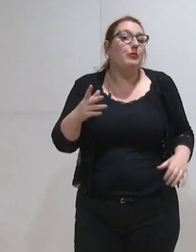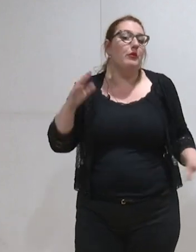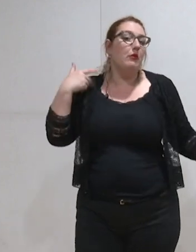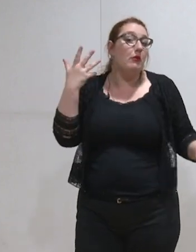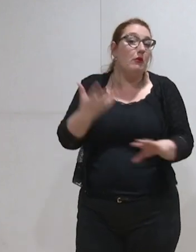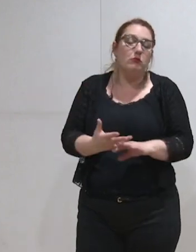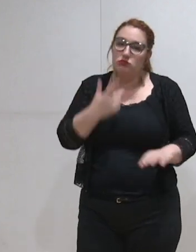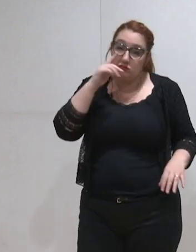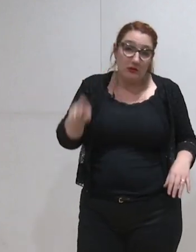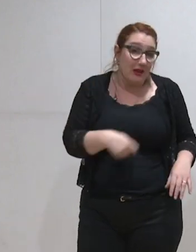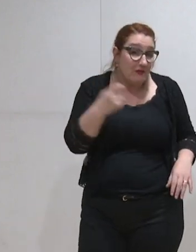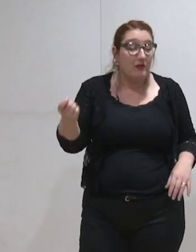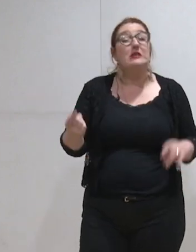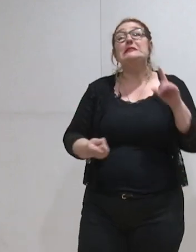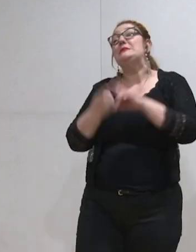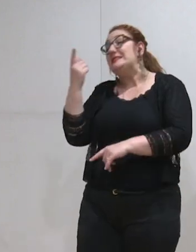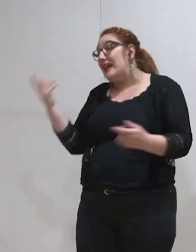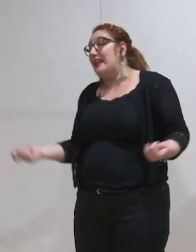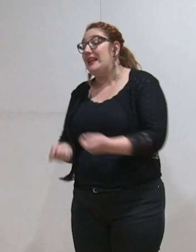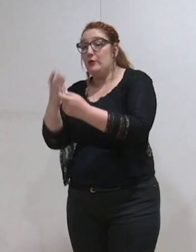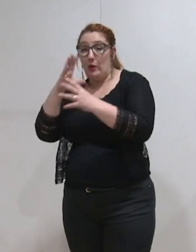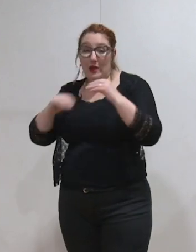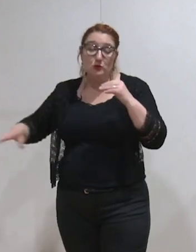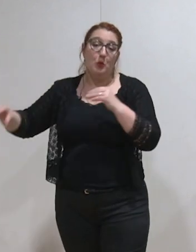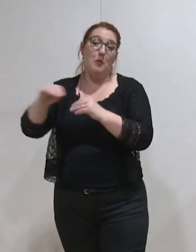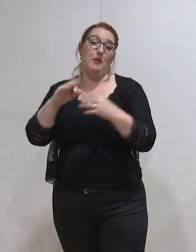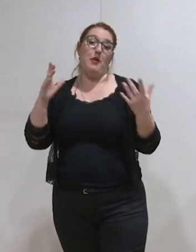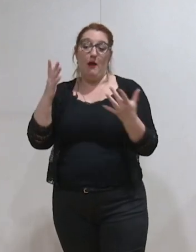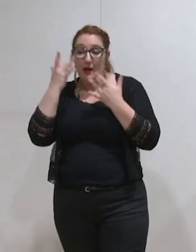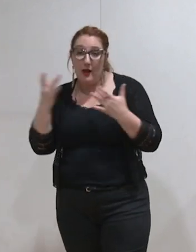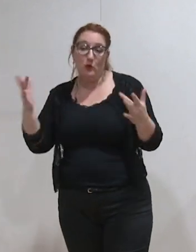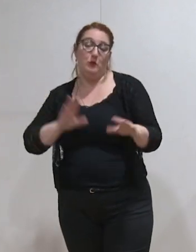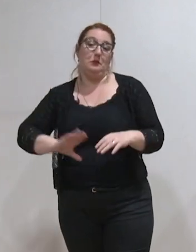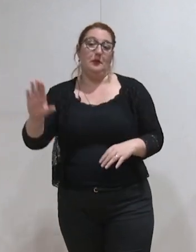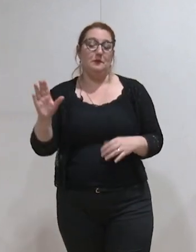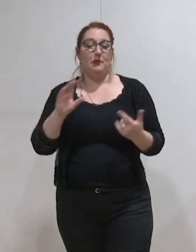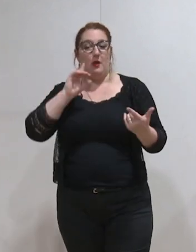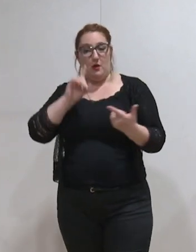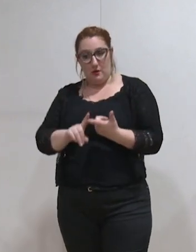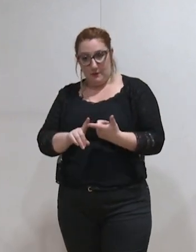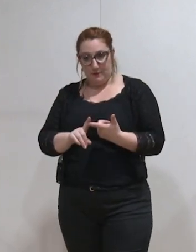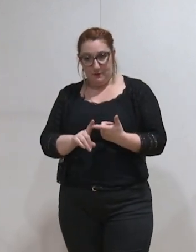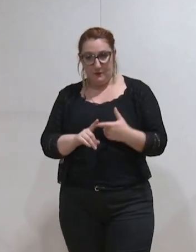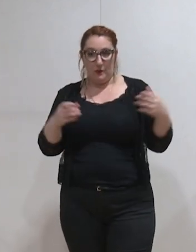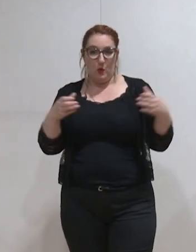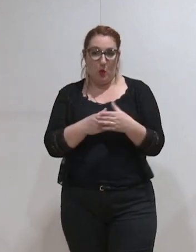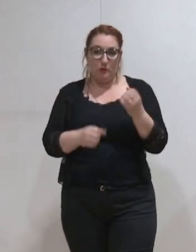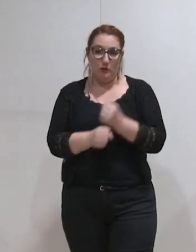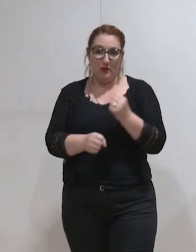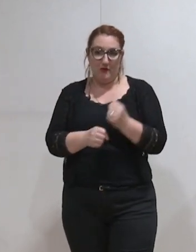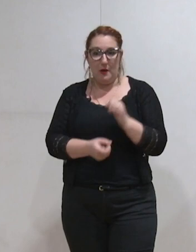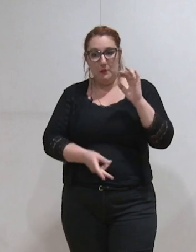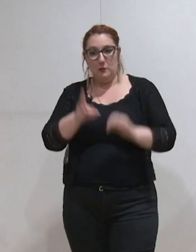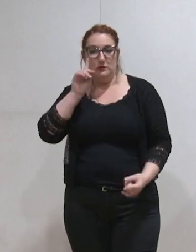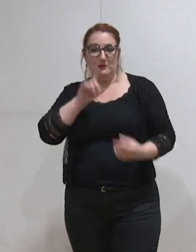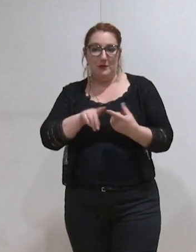nature évidemment de l'éducation populaire et de ce que représente la culture second dos un groupe de travail qui va porter davantage